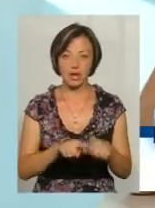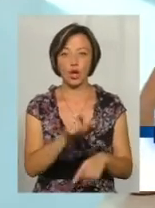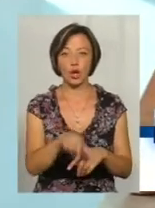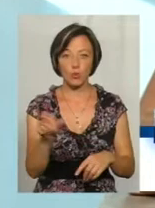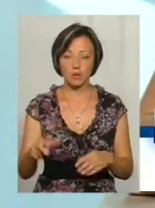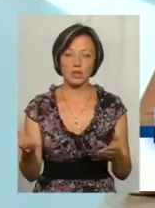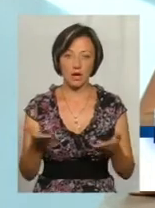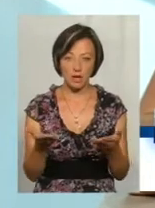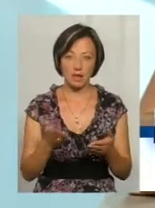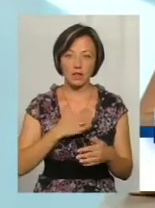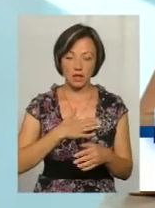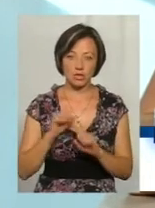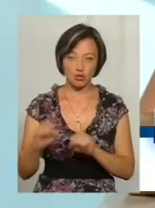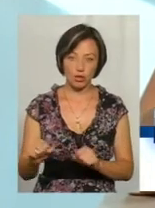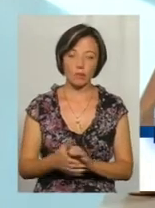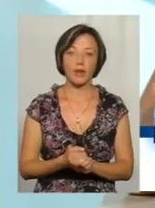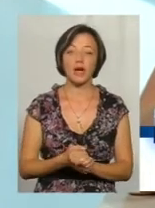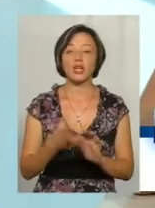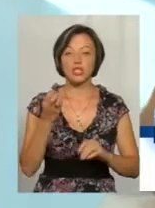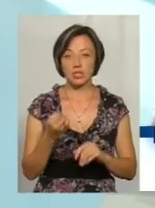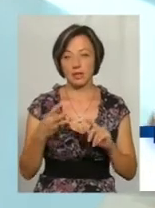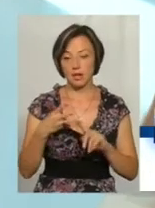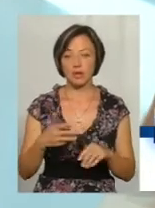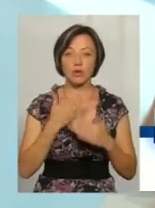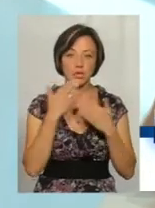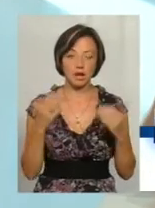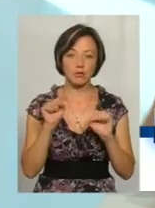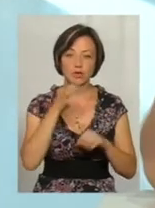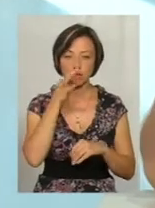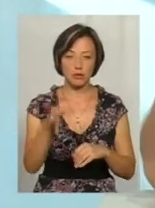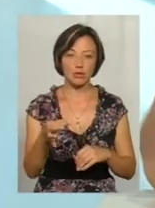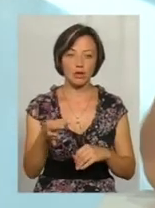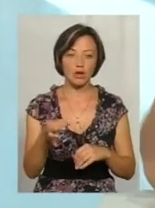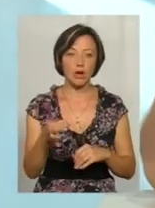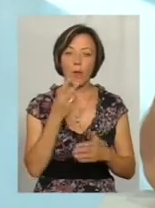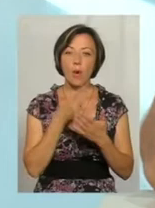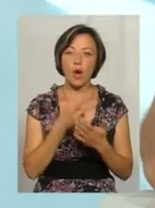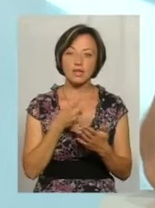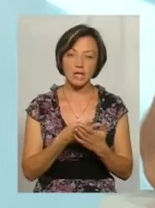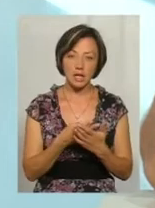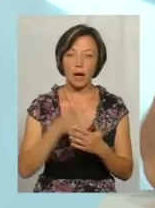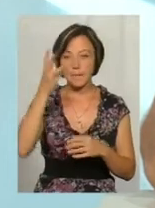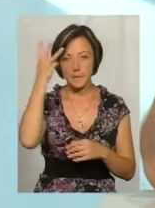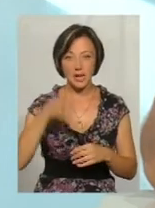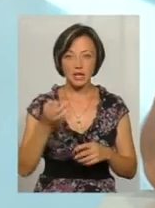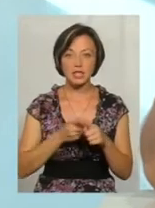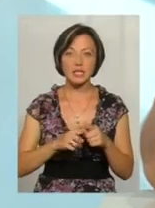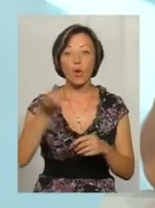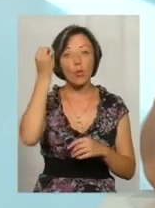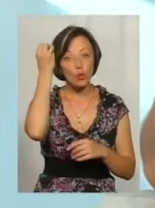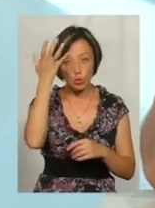які нас захищають. І один аспект ще, останній, я так можливо скажу, показник. Хмельниччина – це